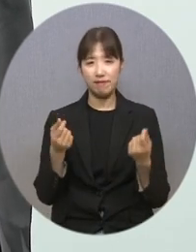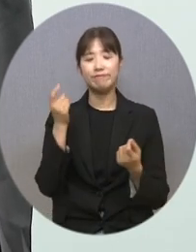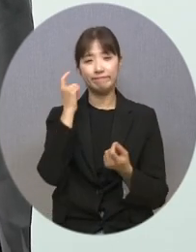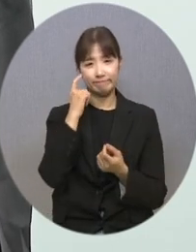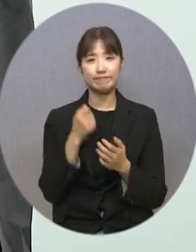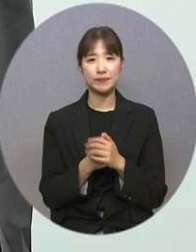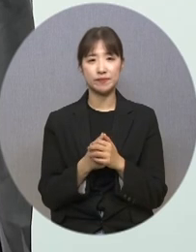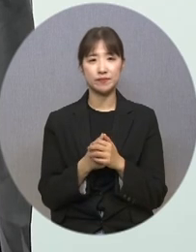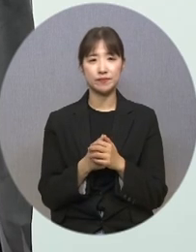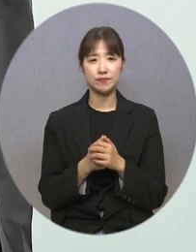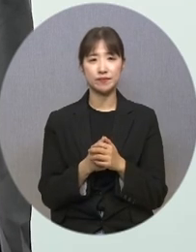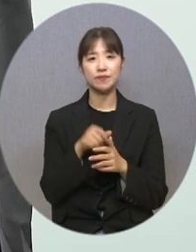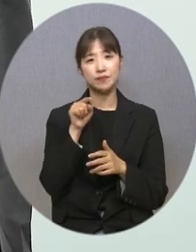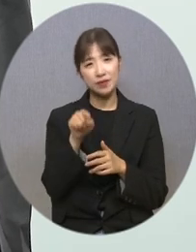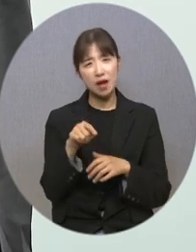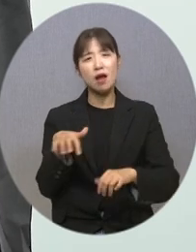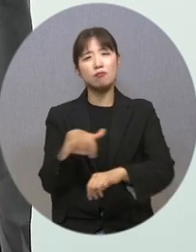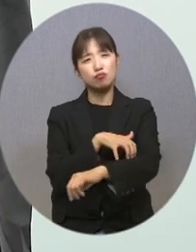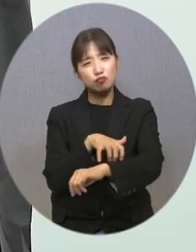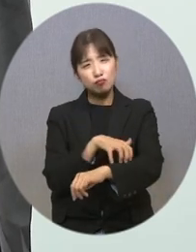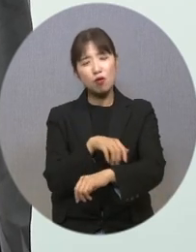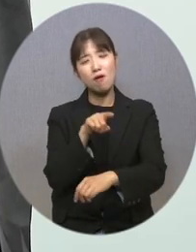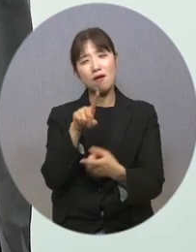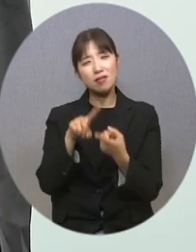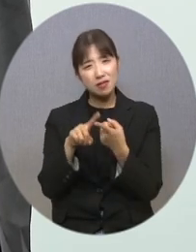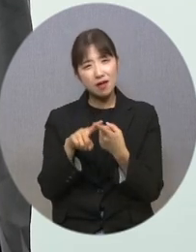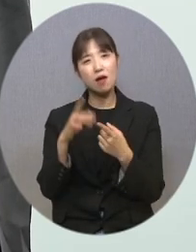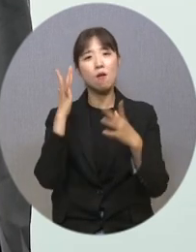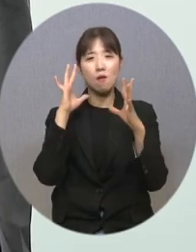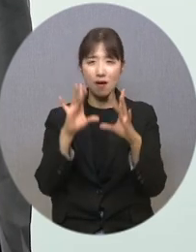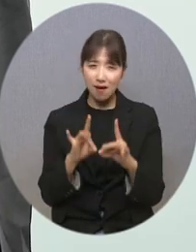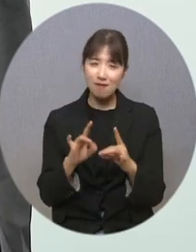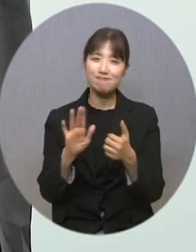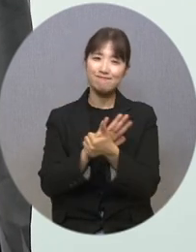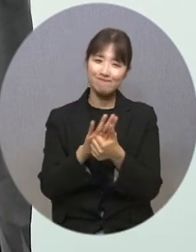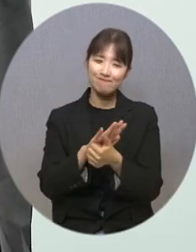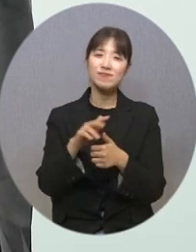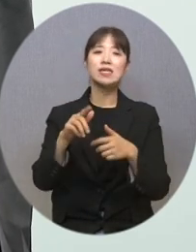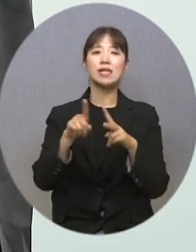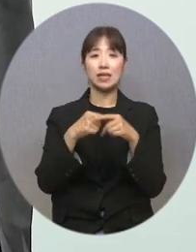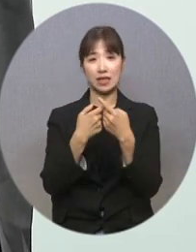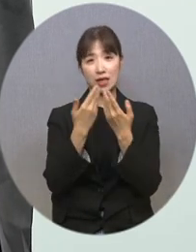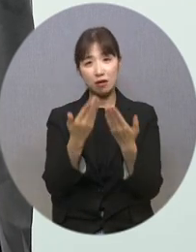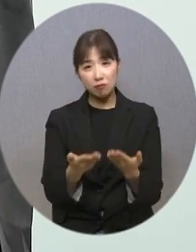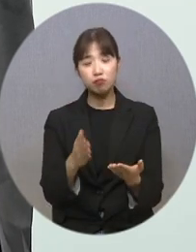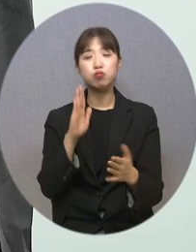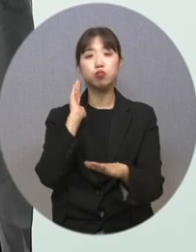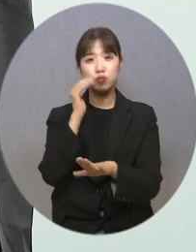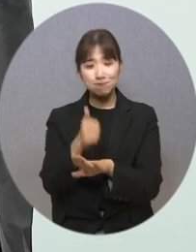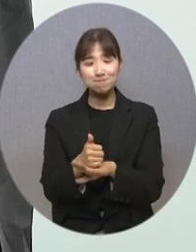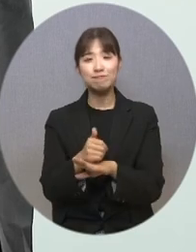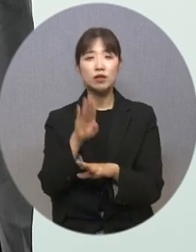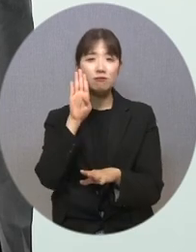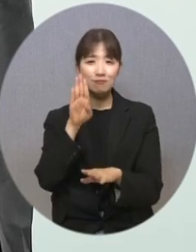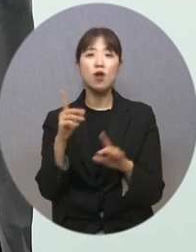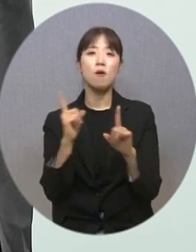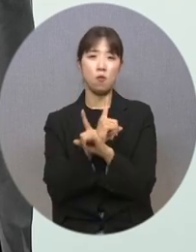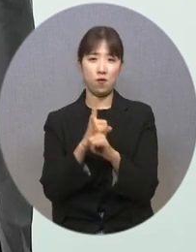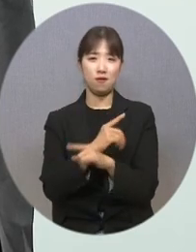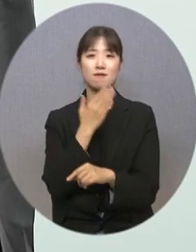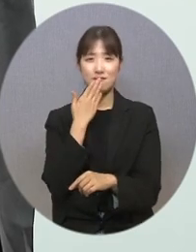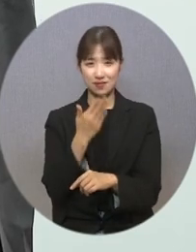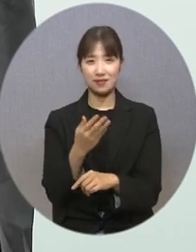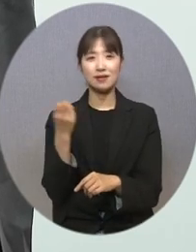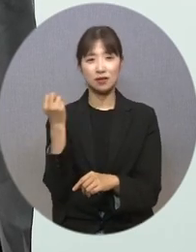하거든요 그 불편을 공감하고 배려하고 이해하나 보면은 그 품 명 고쳐질